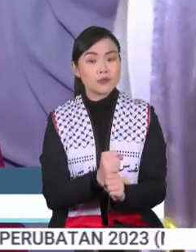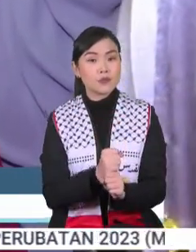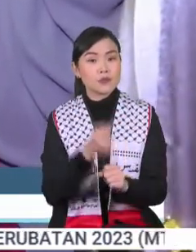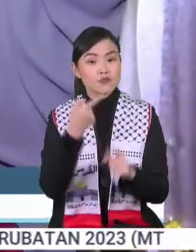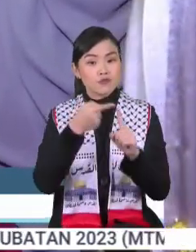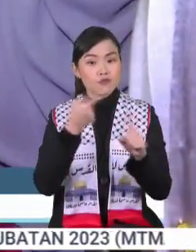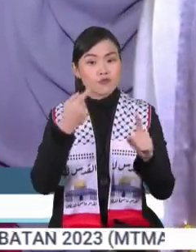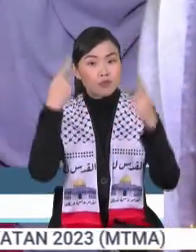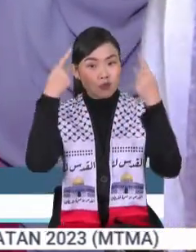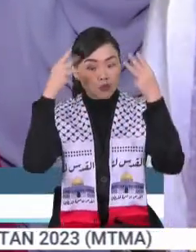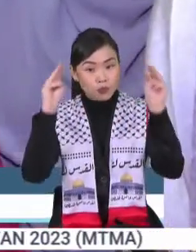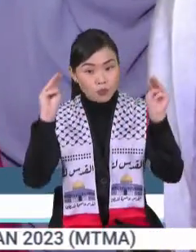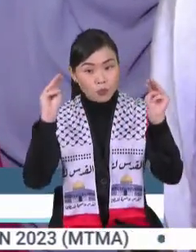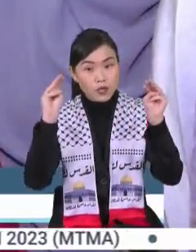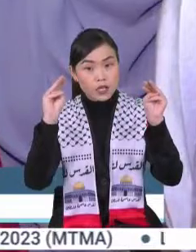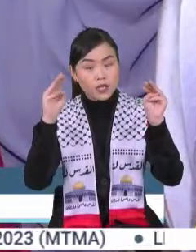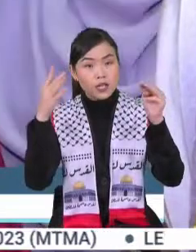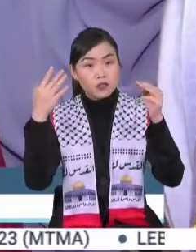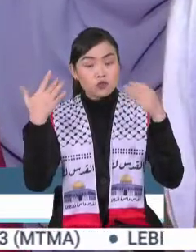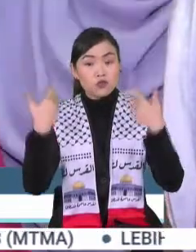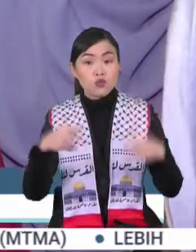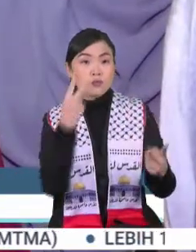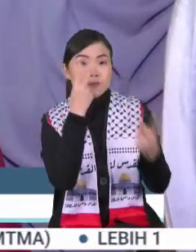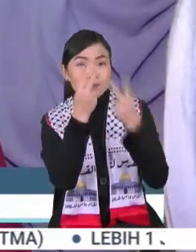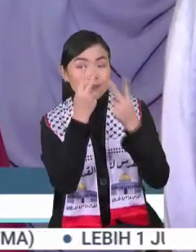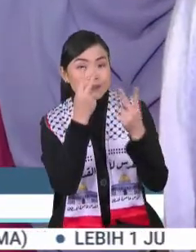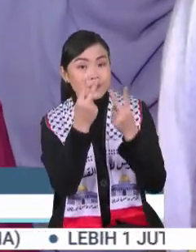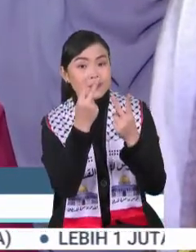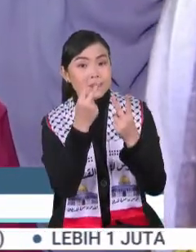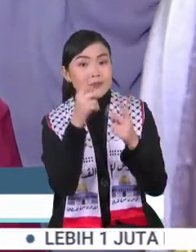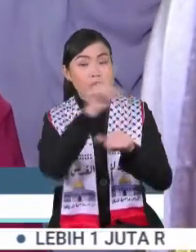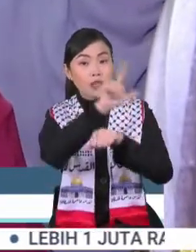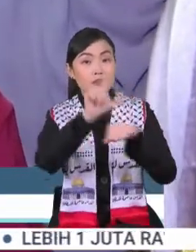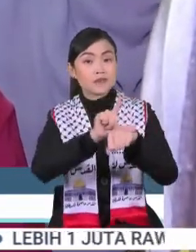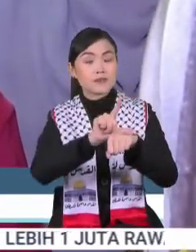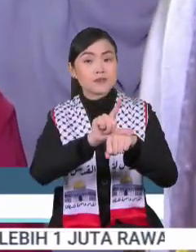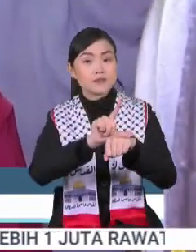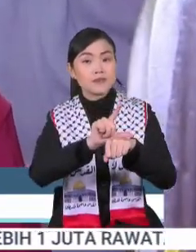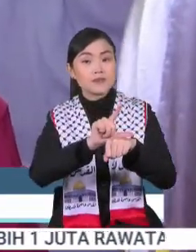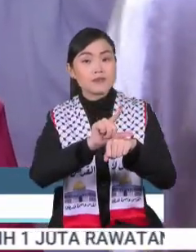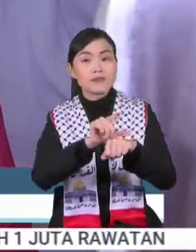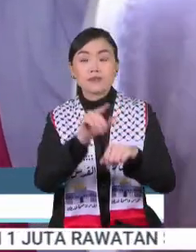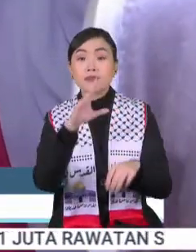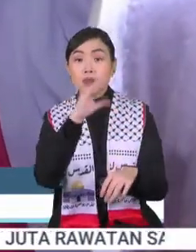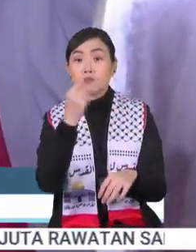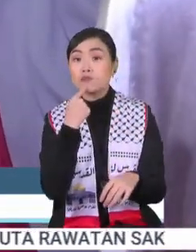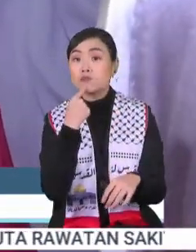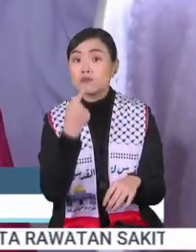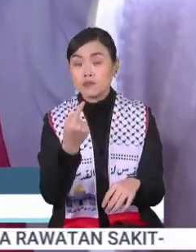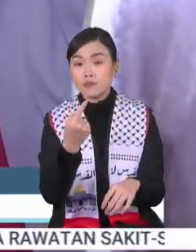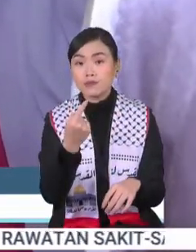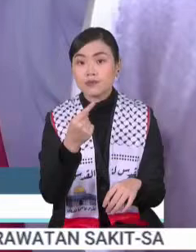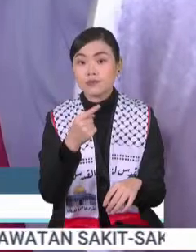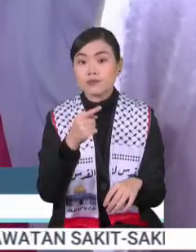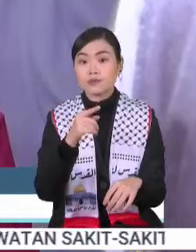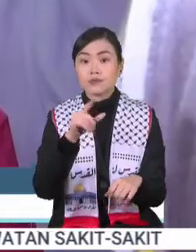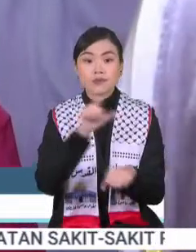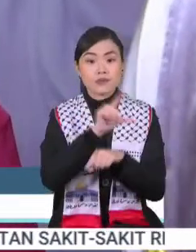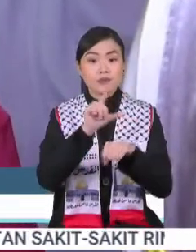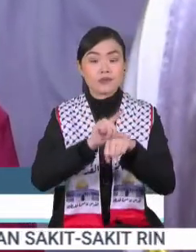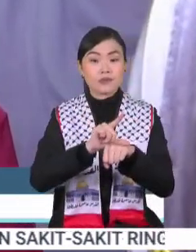perdana menteri temboh hari dalam lawatan beliau ke Labuan ya Ada mengatakan bahawa wilayah Persekutuan